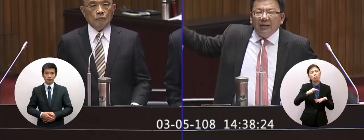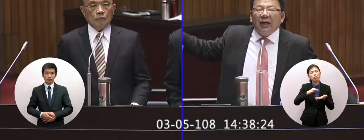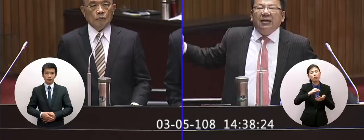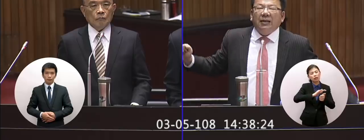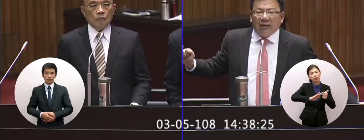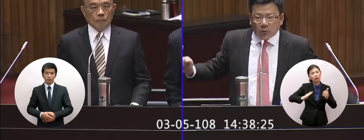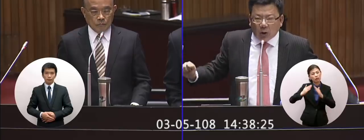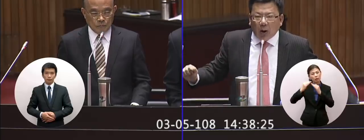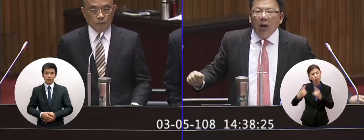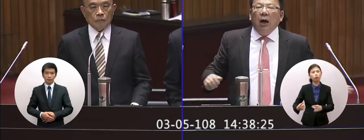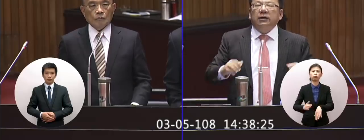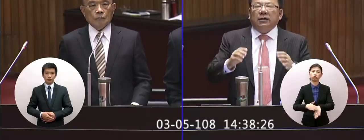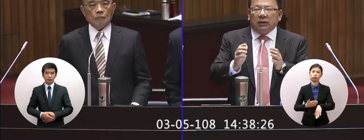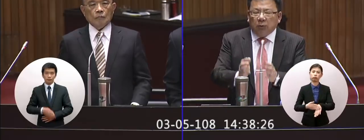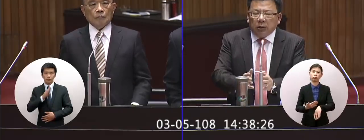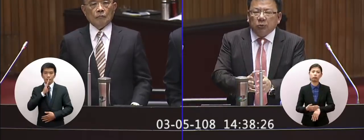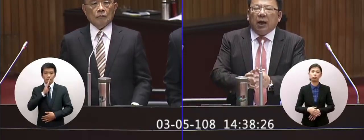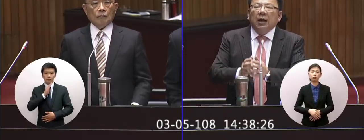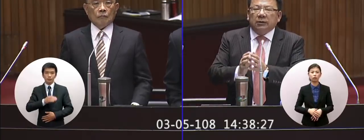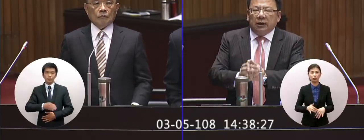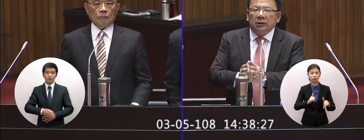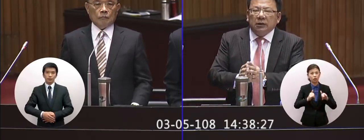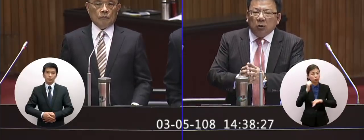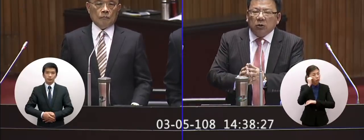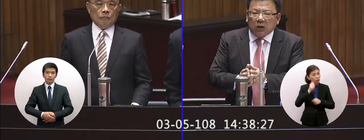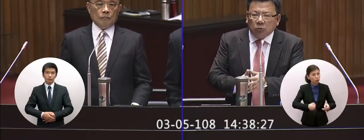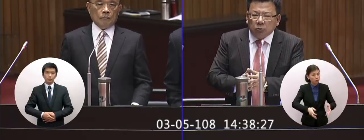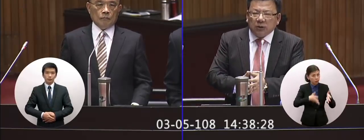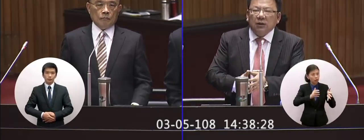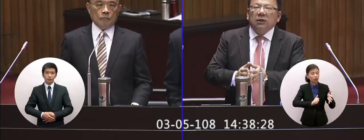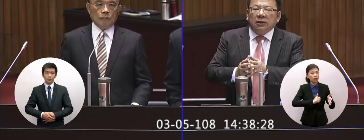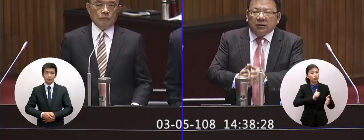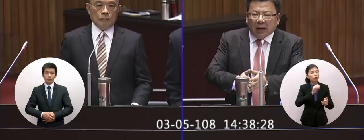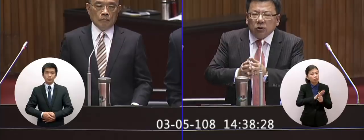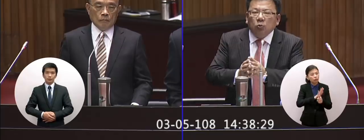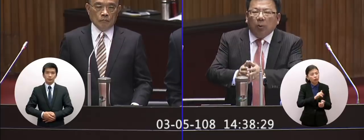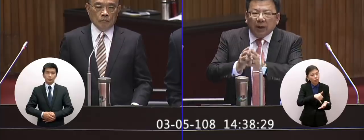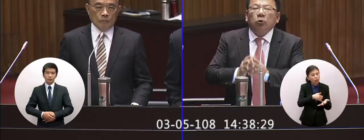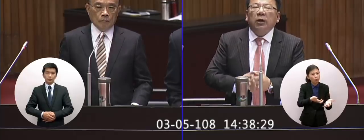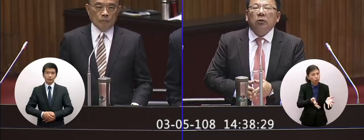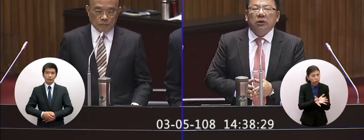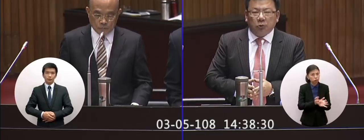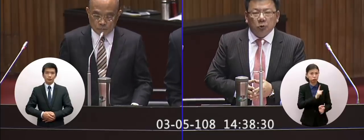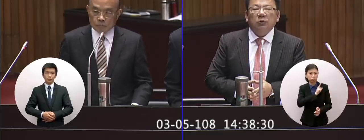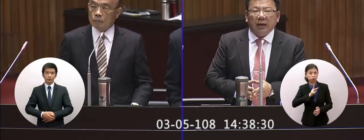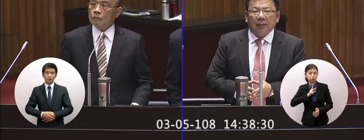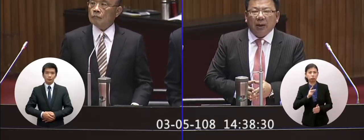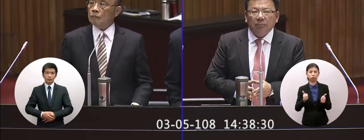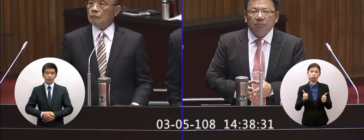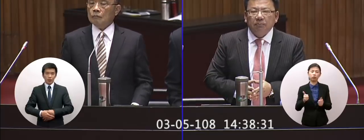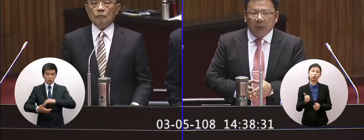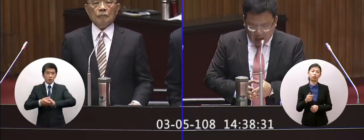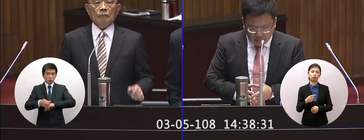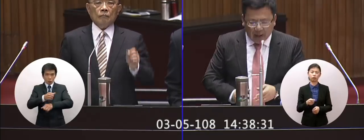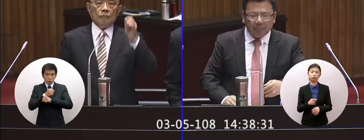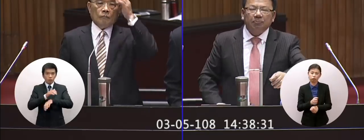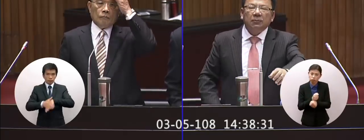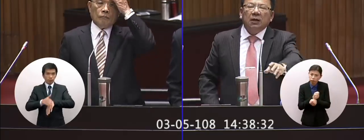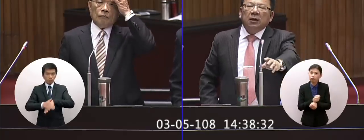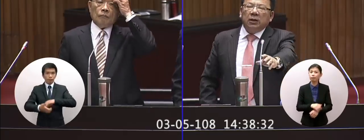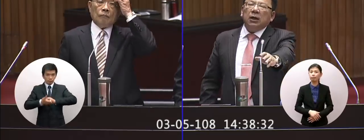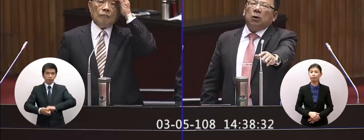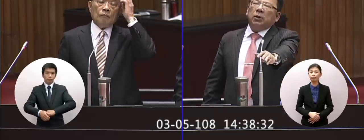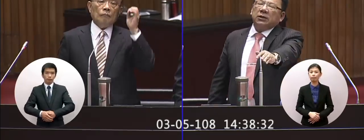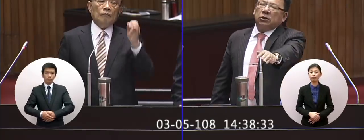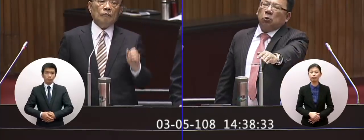的房价下跌的状况，而且社会住宅真的能够照顾弱势，这才是我们要推动的居住。 我们一定会注意， 好， 一定会